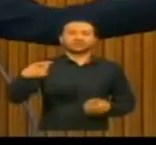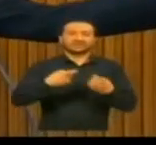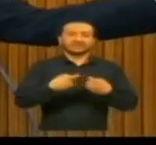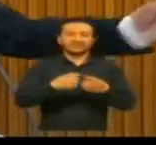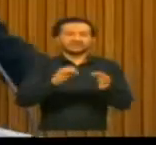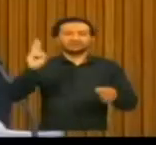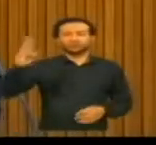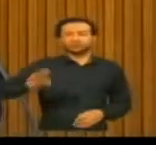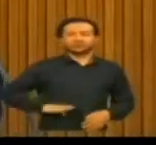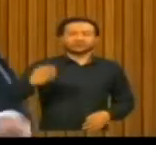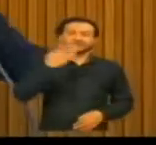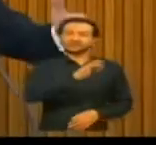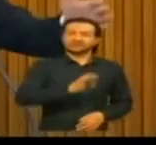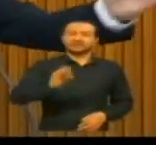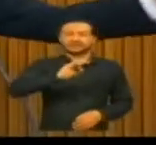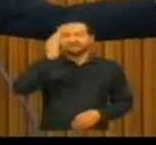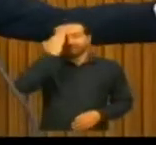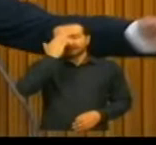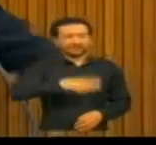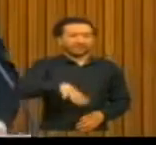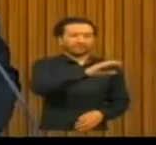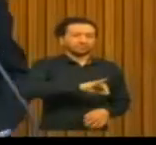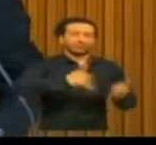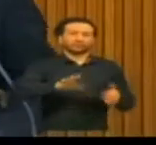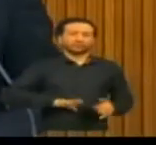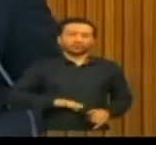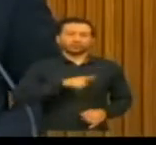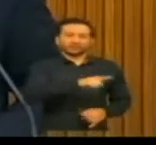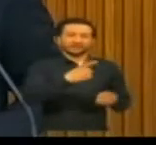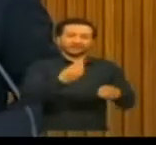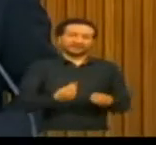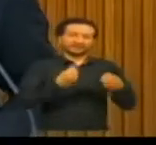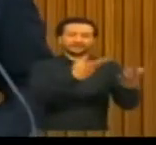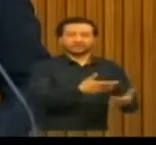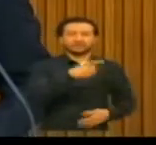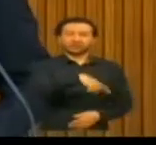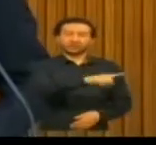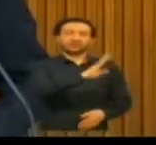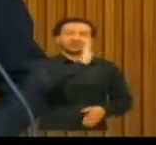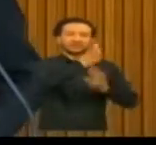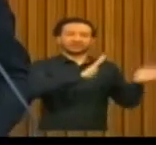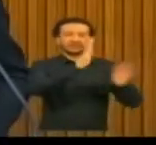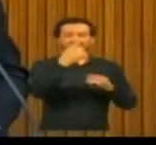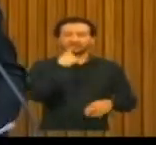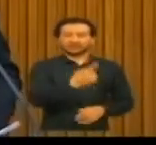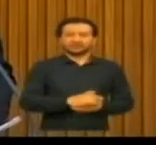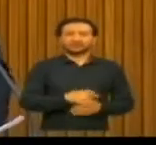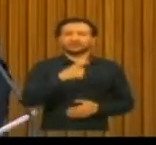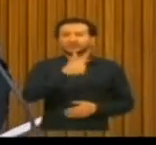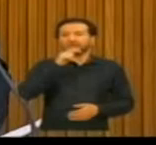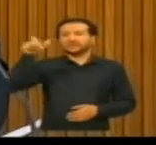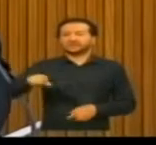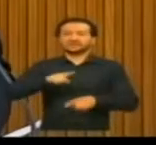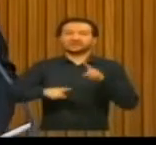bunların çocukları gitmedi. Fakir fukara, garip gurebanın çocuğunun eline verdiler silahı. Oraya git, buraya git dediler. Beyler